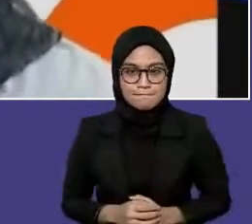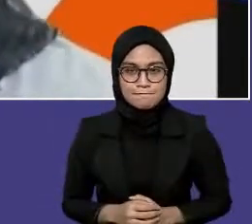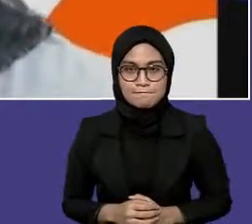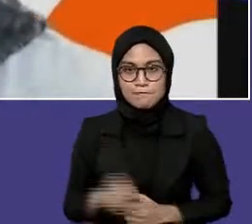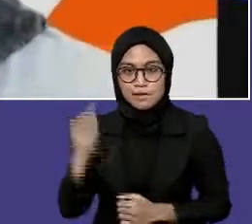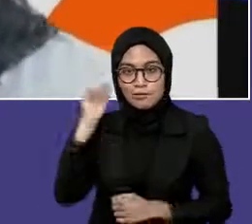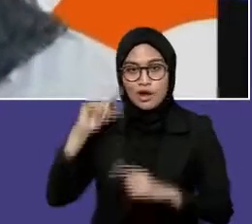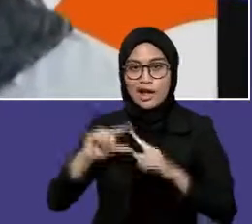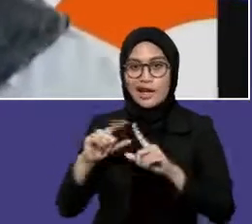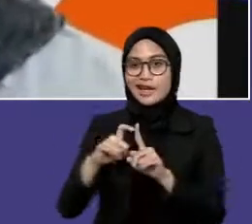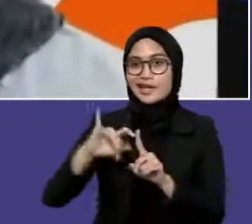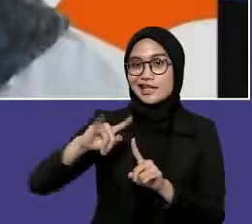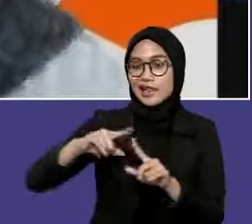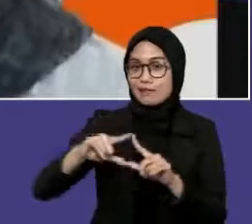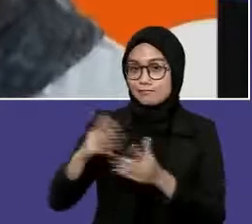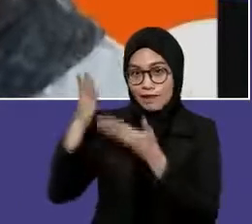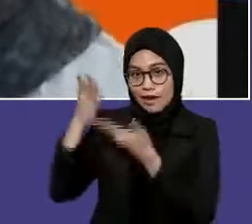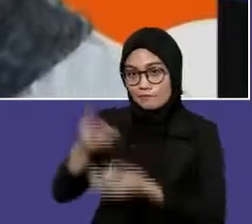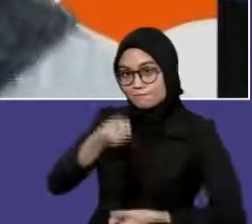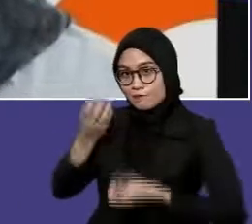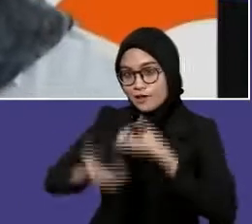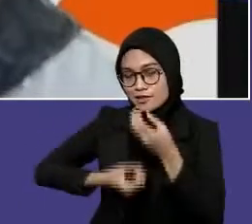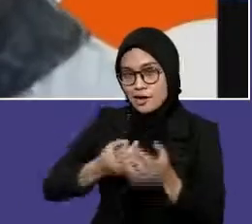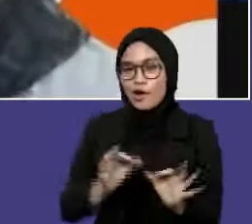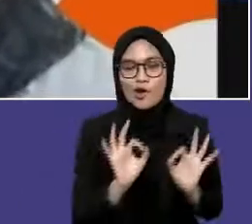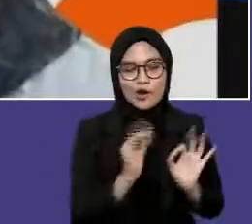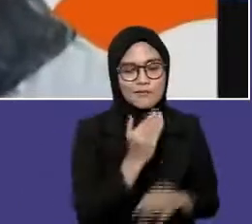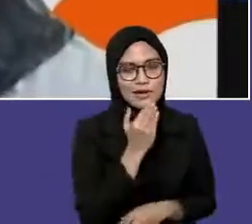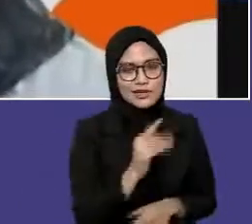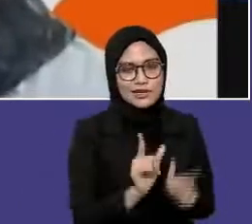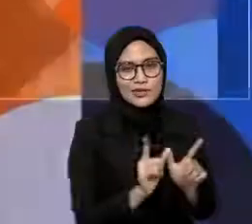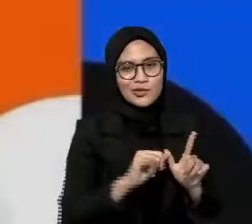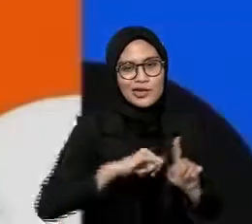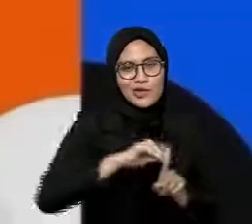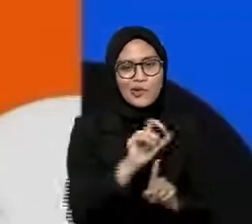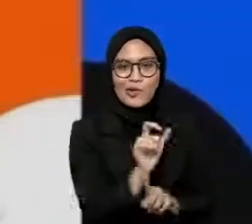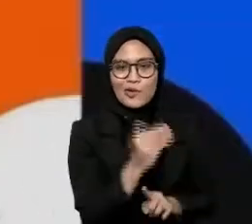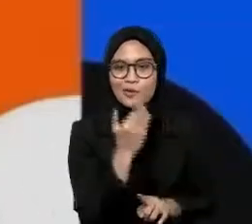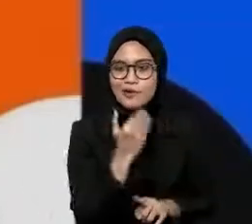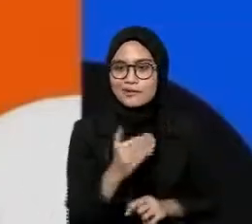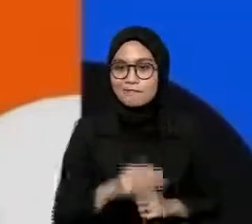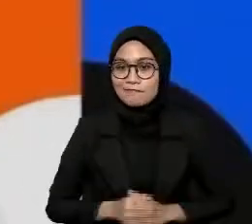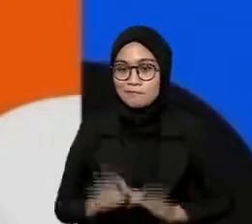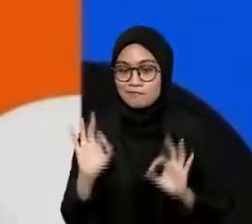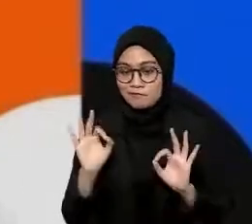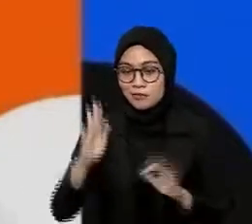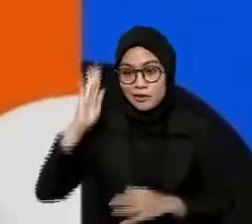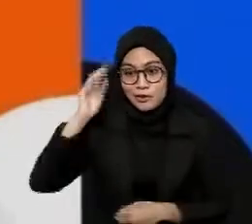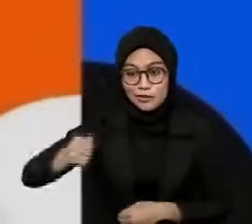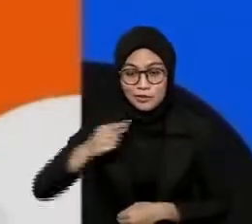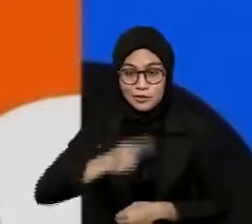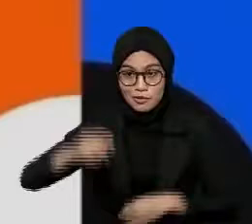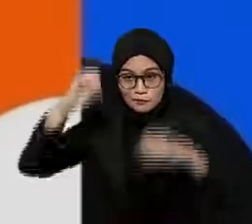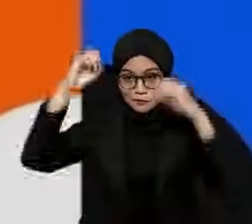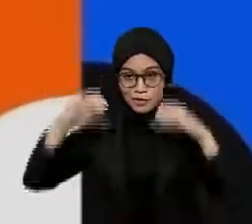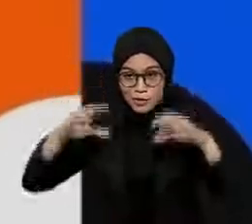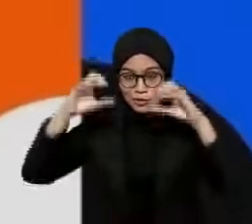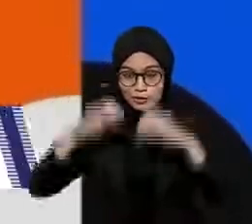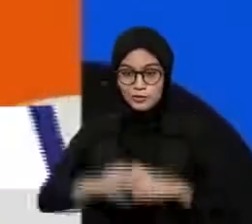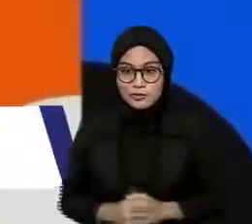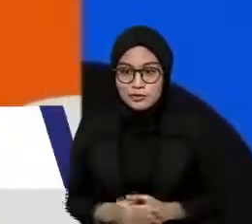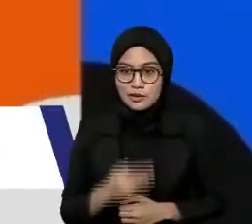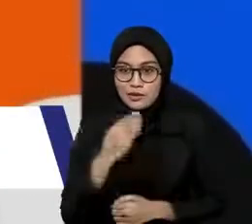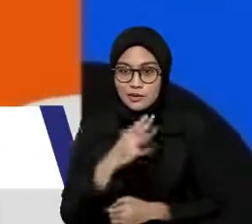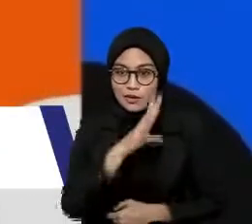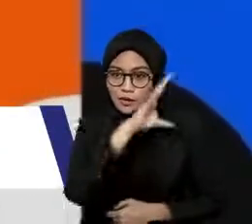Ibu Adita. Terima kasih Profesor Wiku. Baik rekan-rekan media, Assalamualaikum warahmatullahi wabarakatuh.